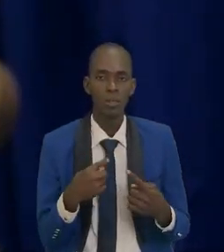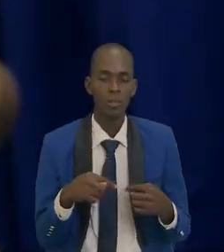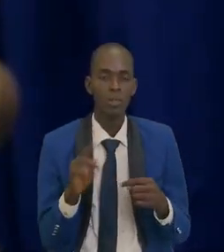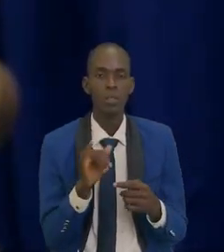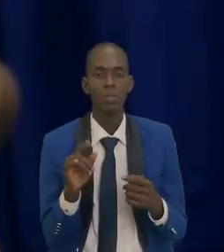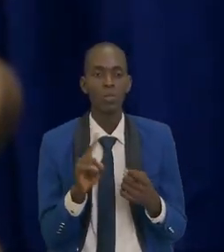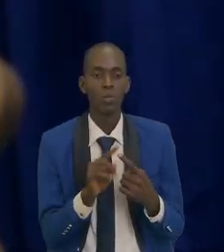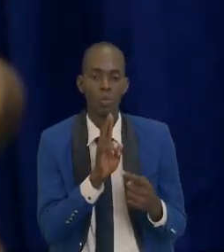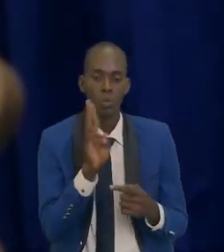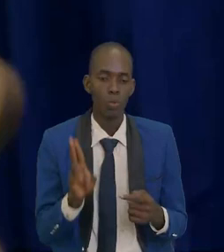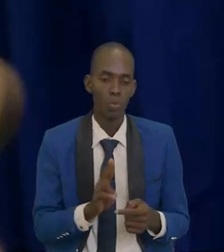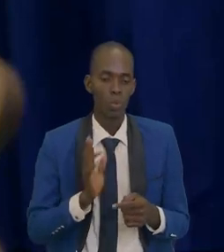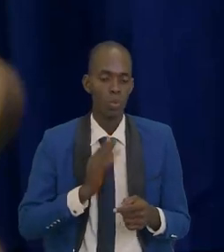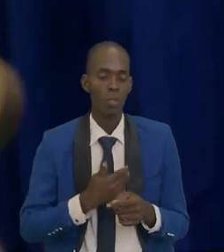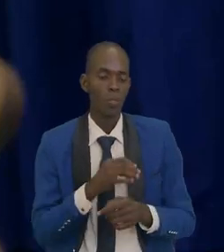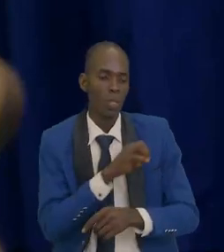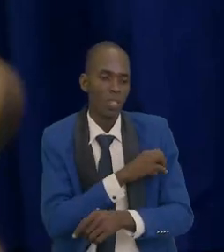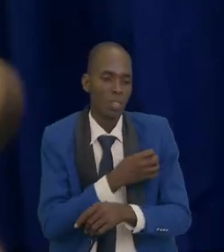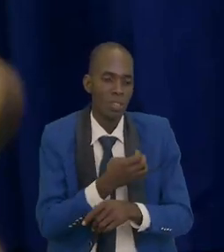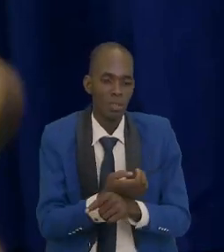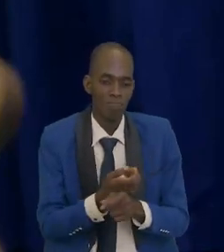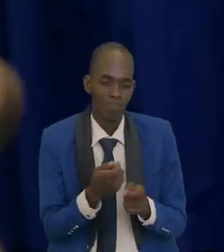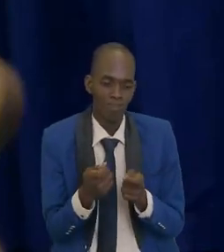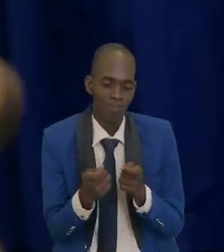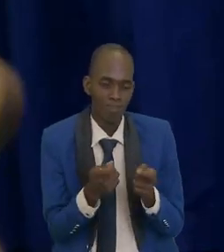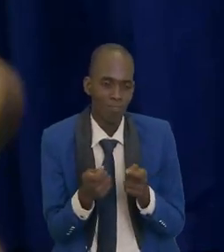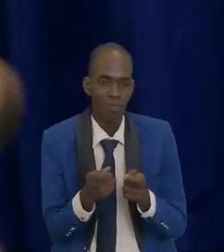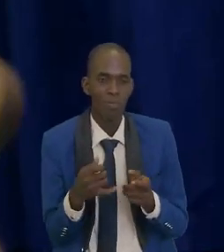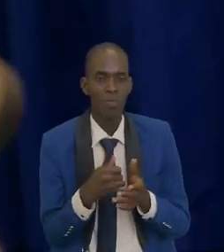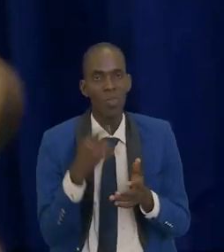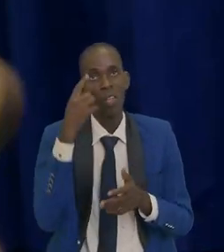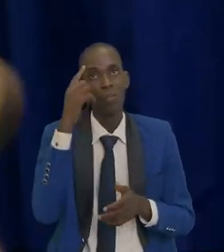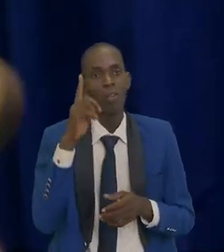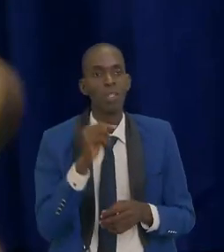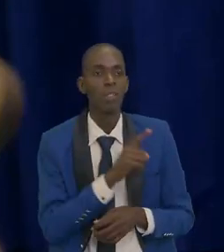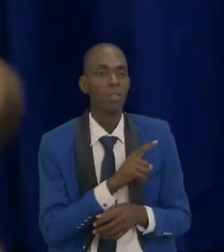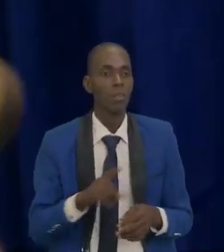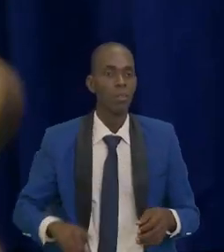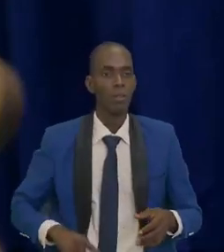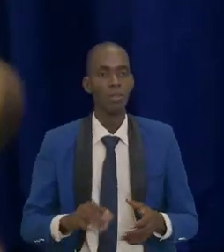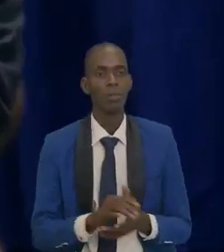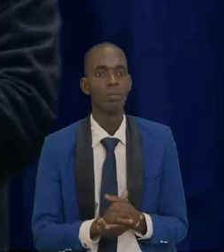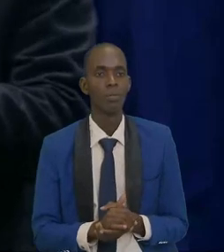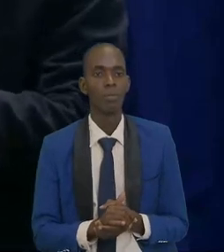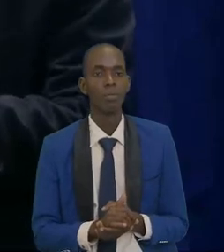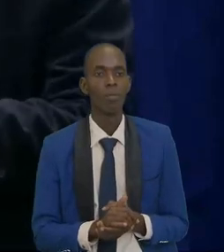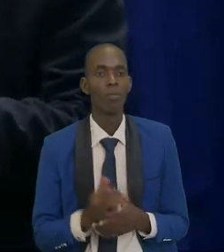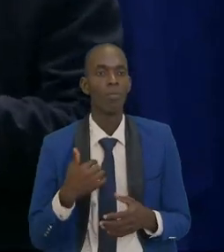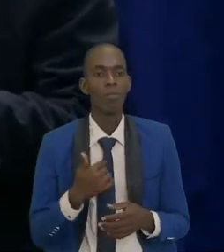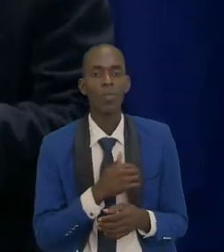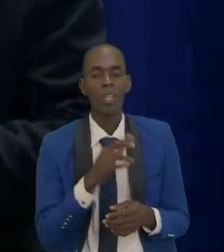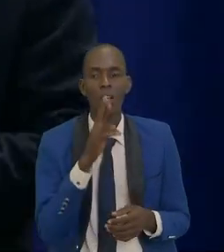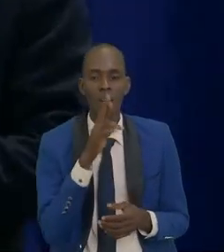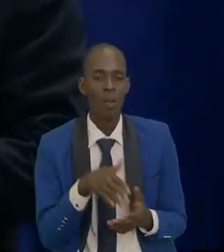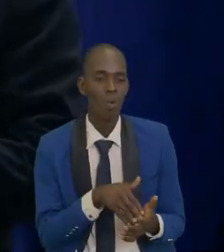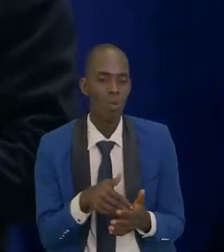d'utiliser notre énergie avec épargne, économie pour le Seigneur. Nous sommes là dans